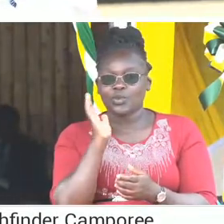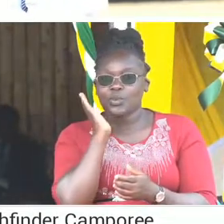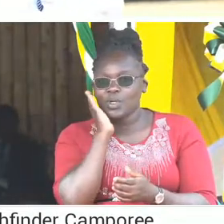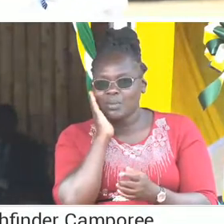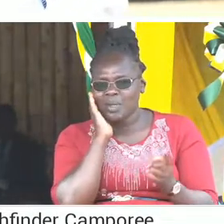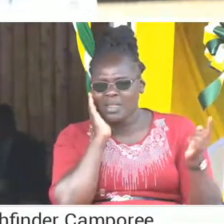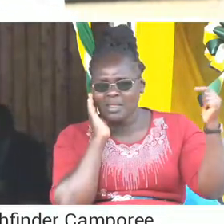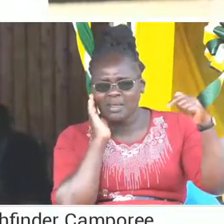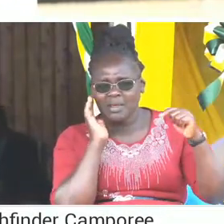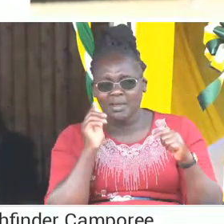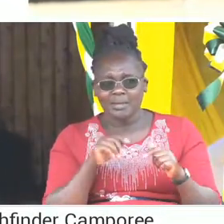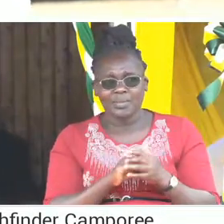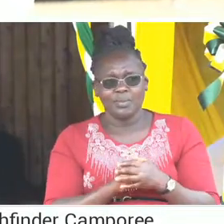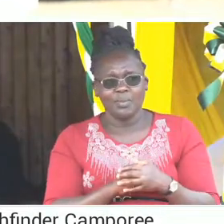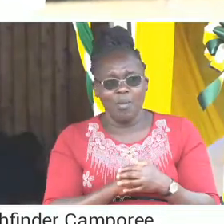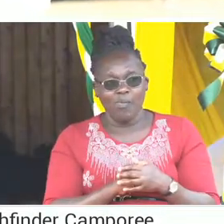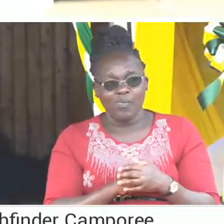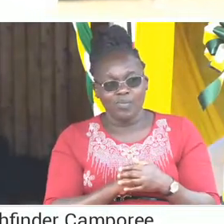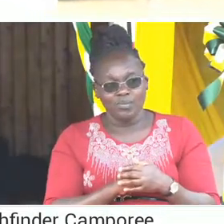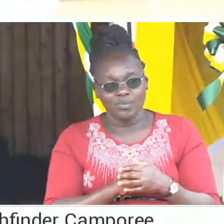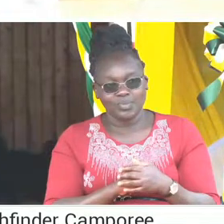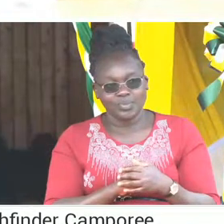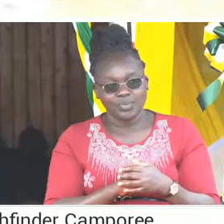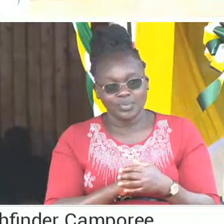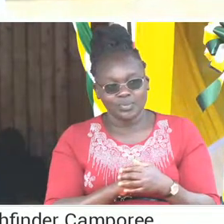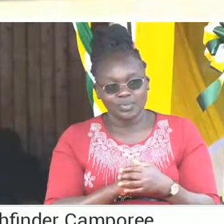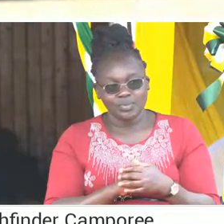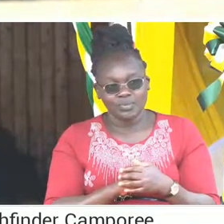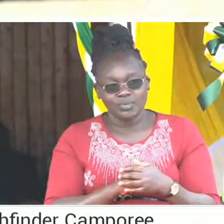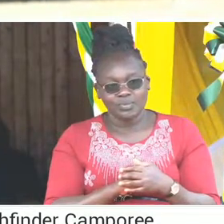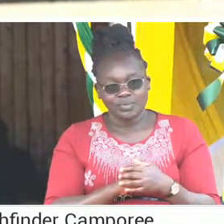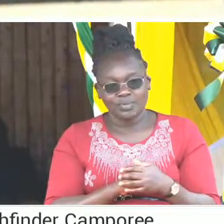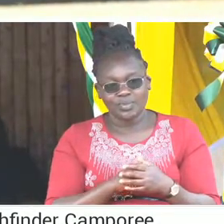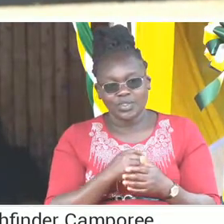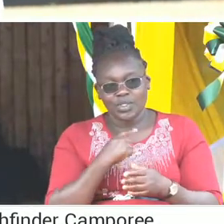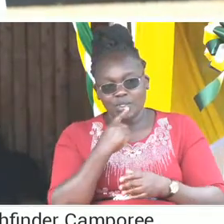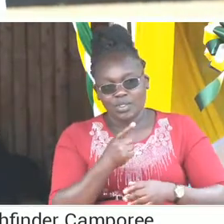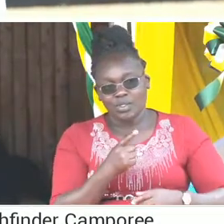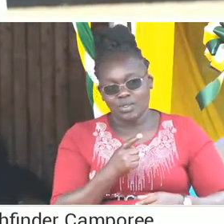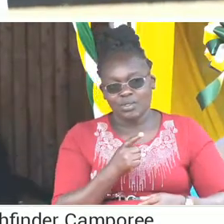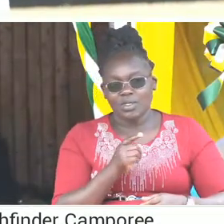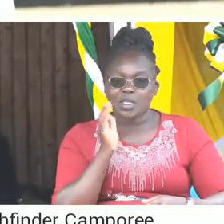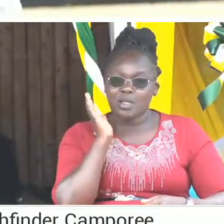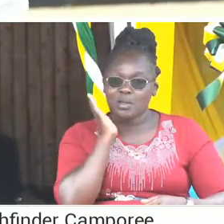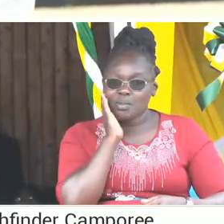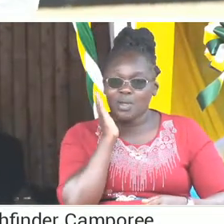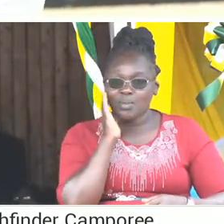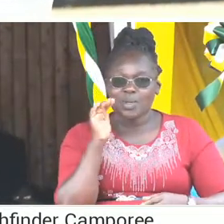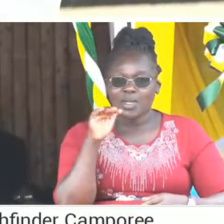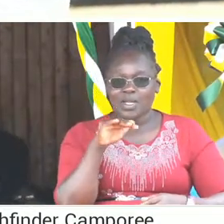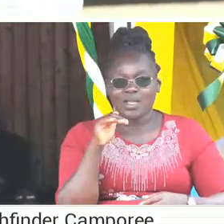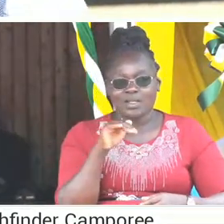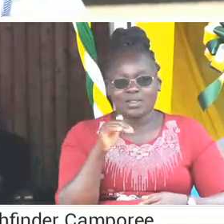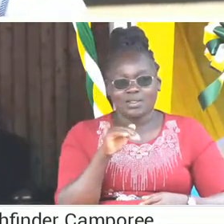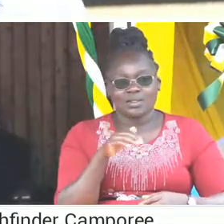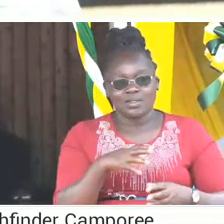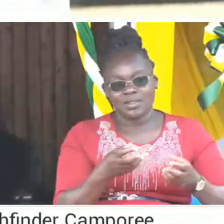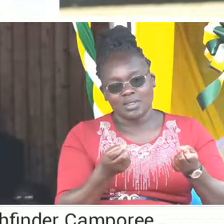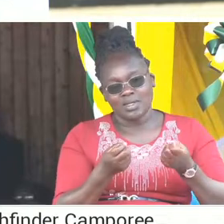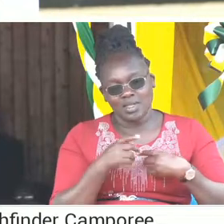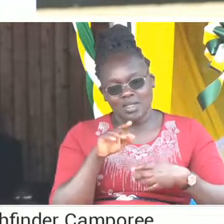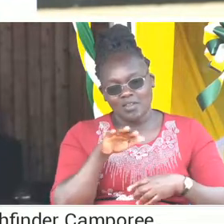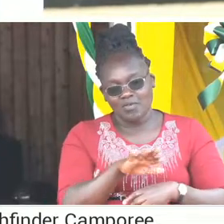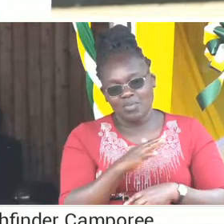Akaja kwa nyumba akamwambia, mimi ni jirani yako baba. Naomba umpe Beryl rafiki yangu nimpeleke kwa mkutano wa watoto, mkutano wa